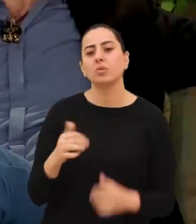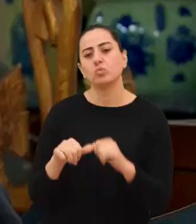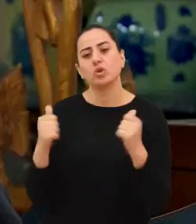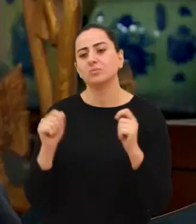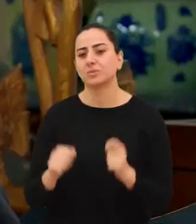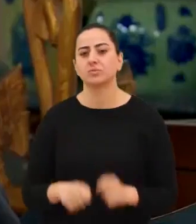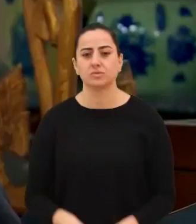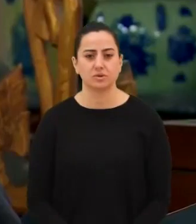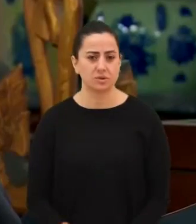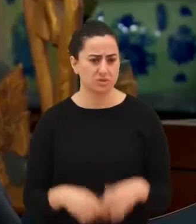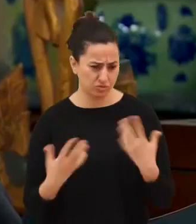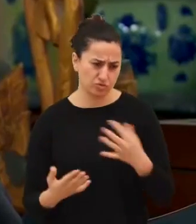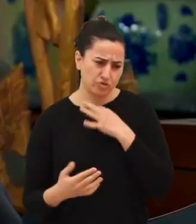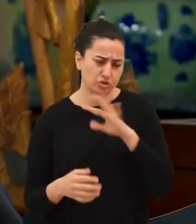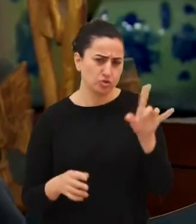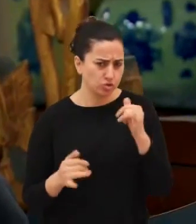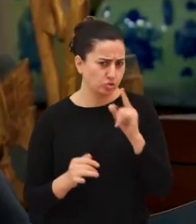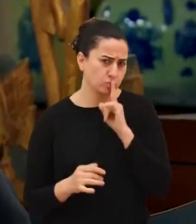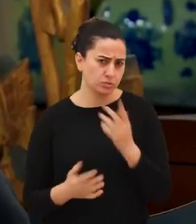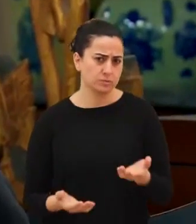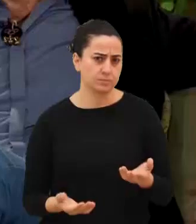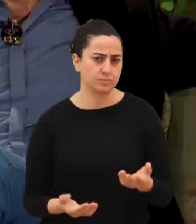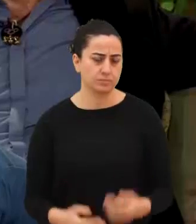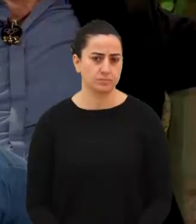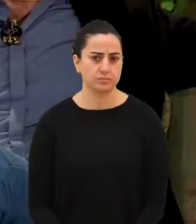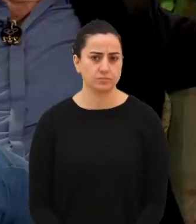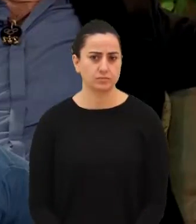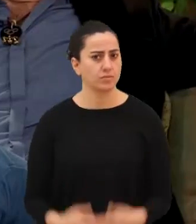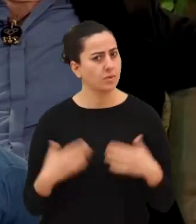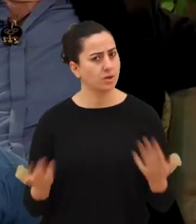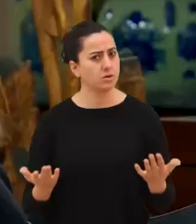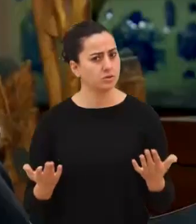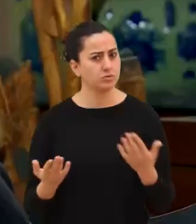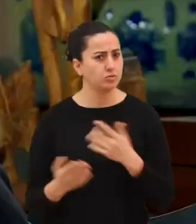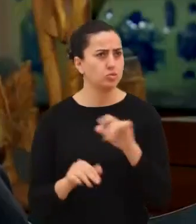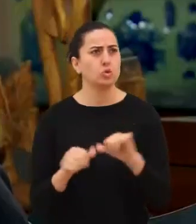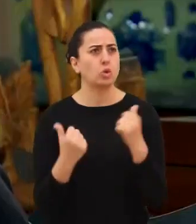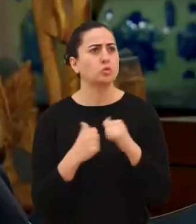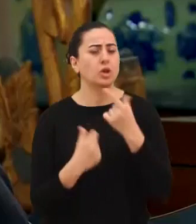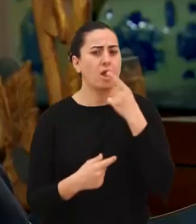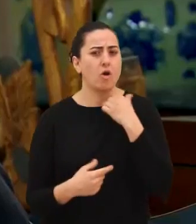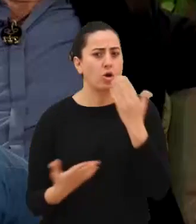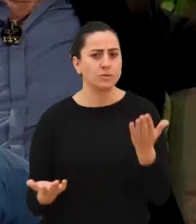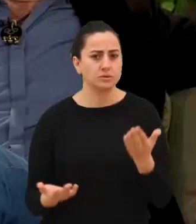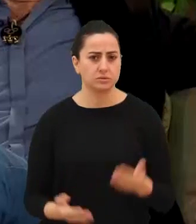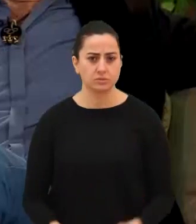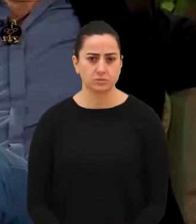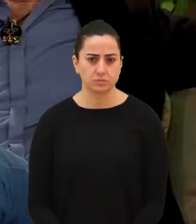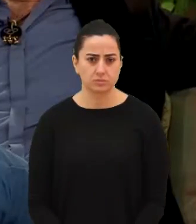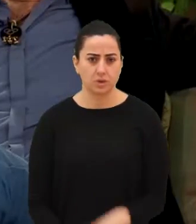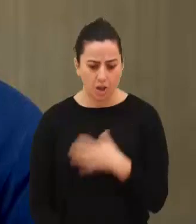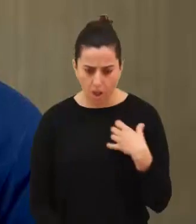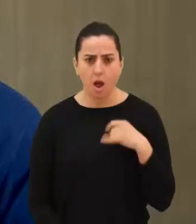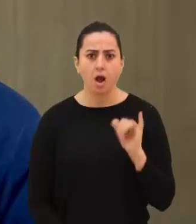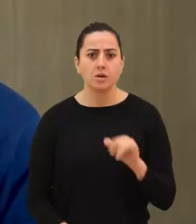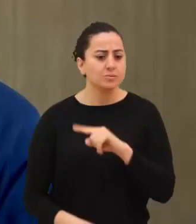boşanacaklar. Çocuklar haddinizi aşıyorsunuz galiba biraz. Allah Allah ne bu böyle boşanma lafları falan canım. Annem haklı. Ortada